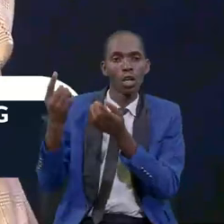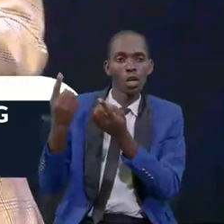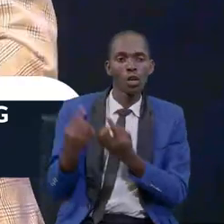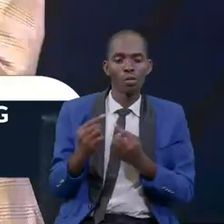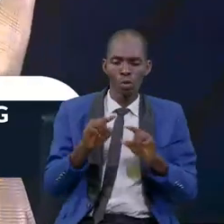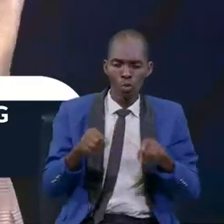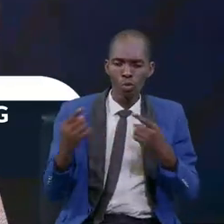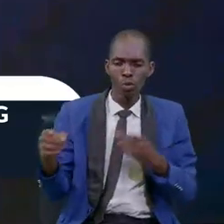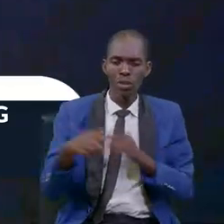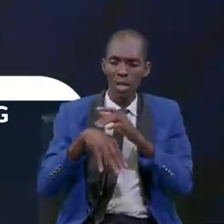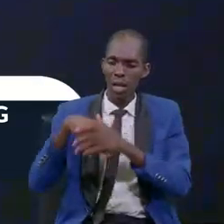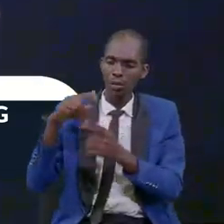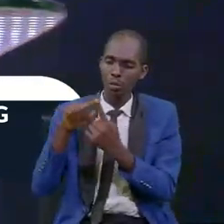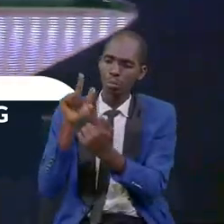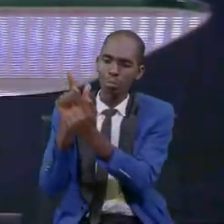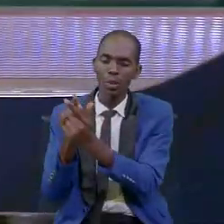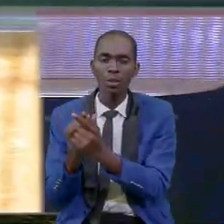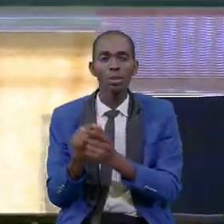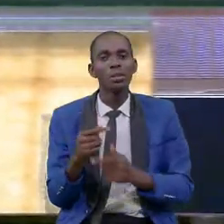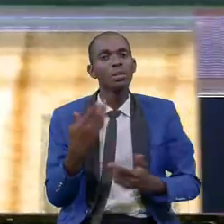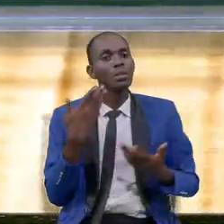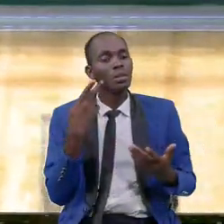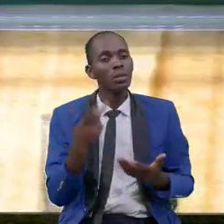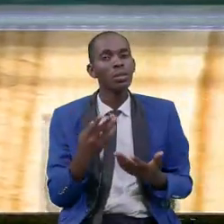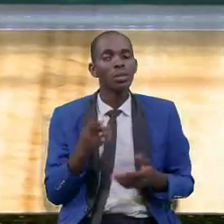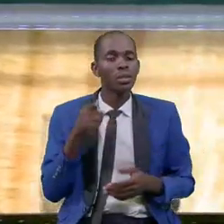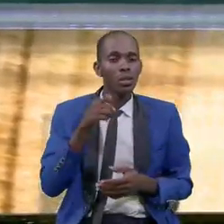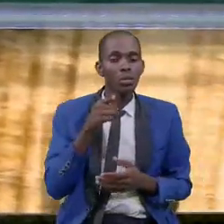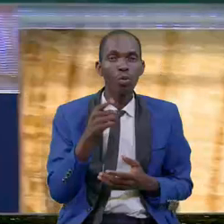6. Au milieu de la nuit, on cria, voici l'époux aller à sa rencontre.